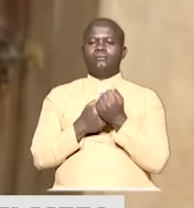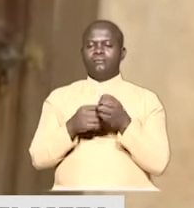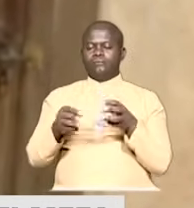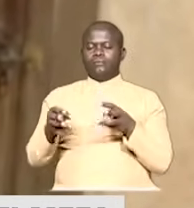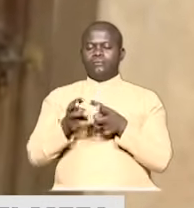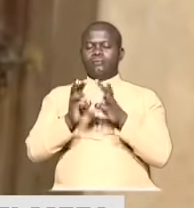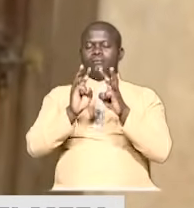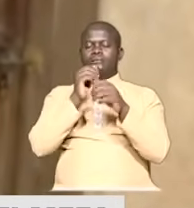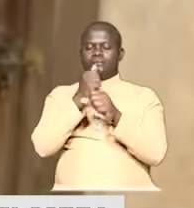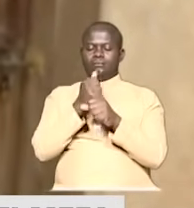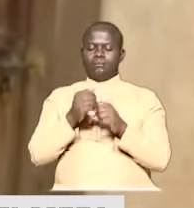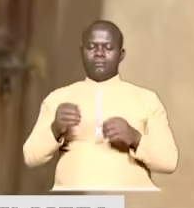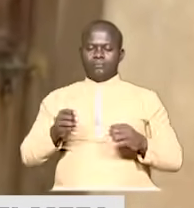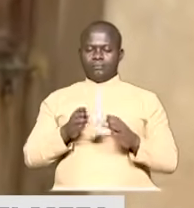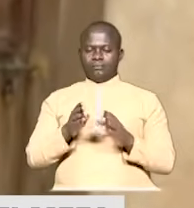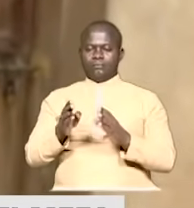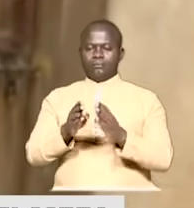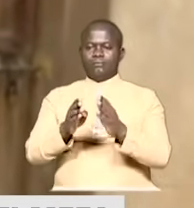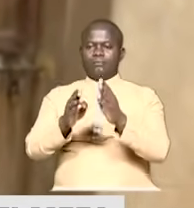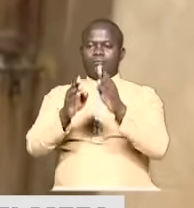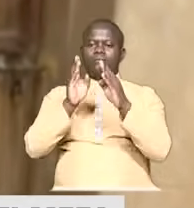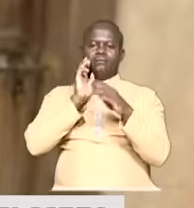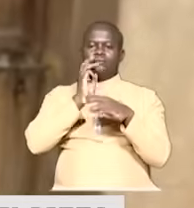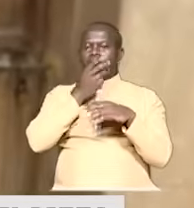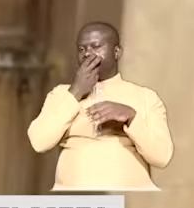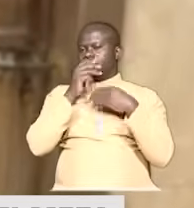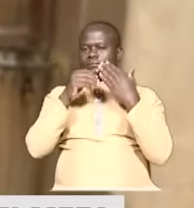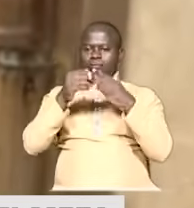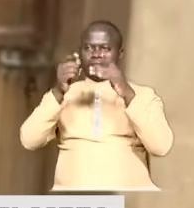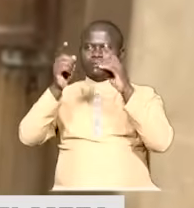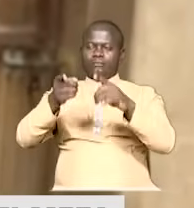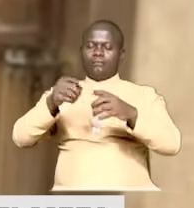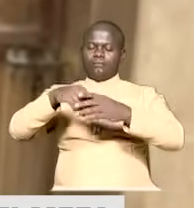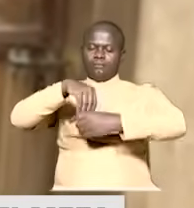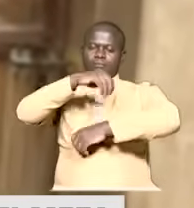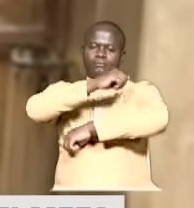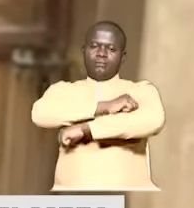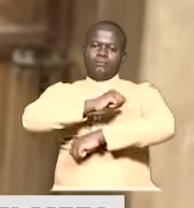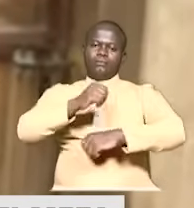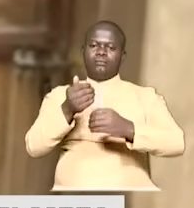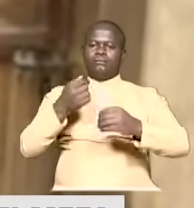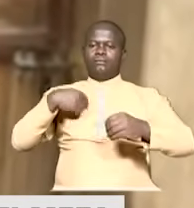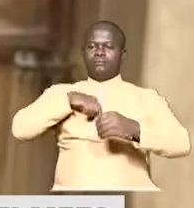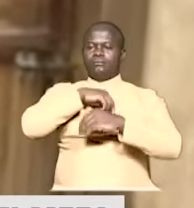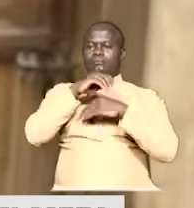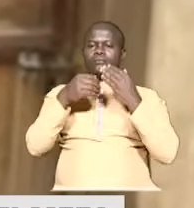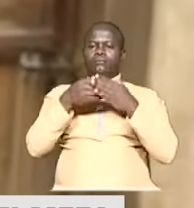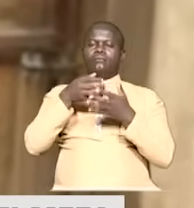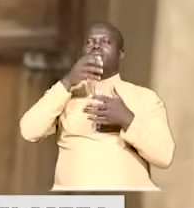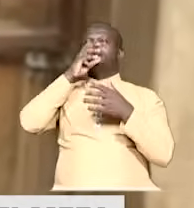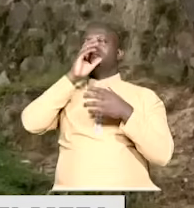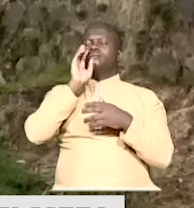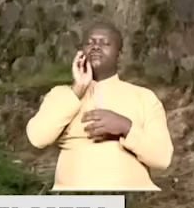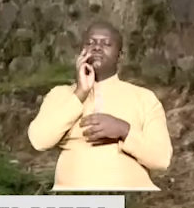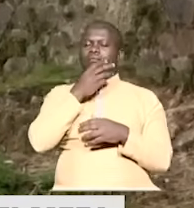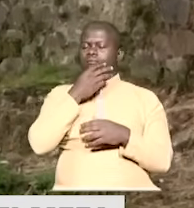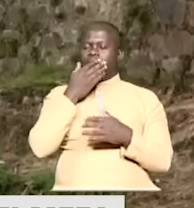buryo bakora imiyoboro amazi akagera ku ishuri abana bacu bakanywa amazi